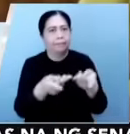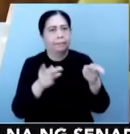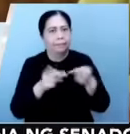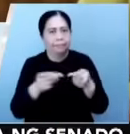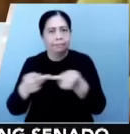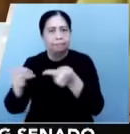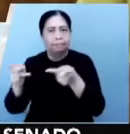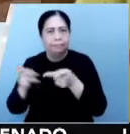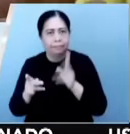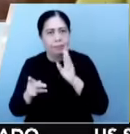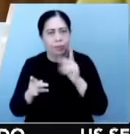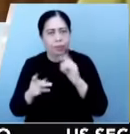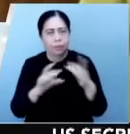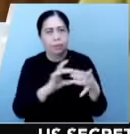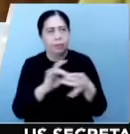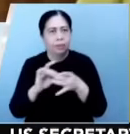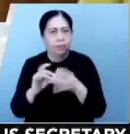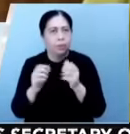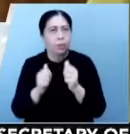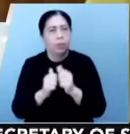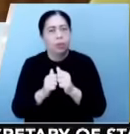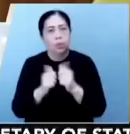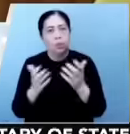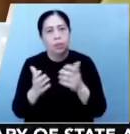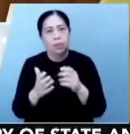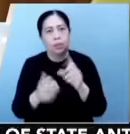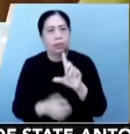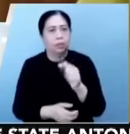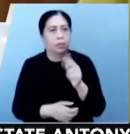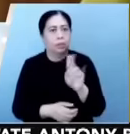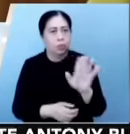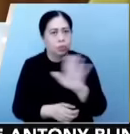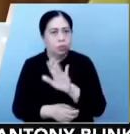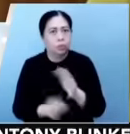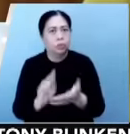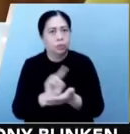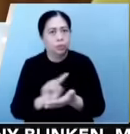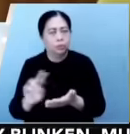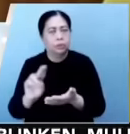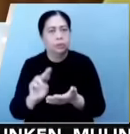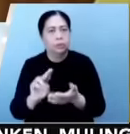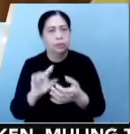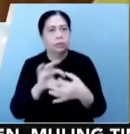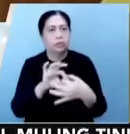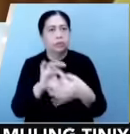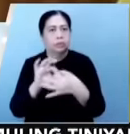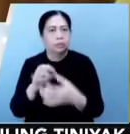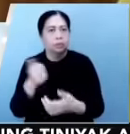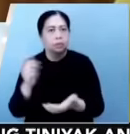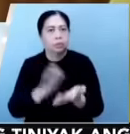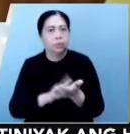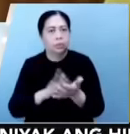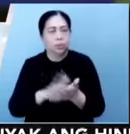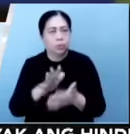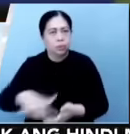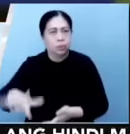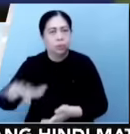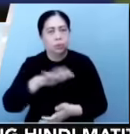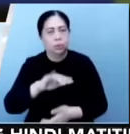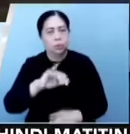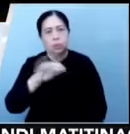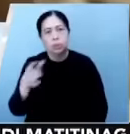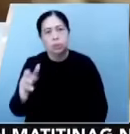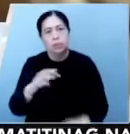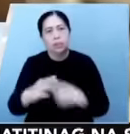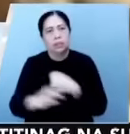will be coordinating with the local governments and the universities and other schools all throughout Region 6. Walang